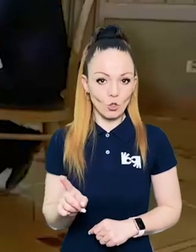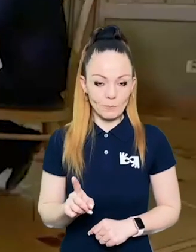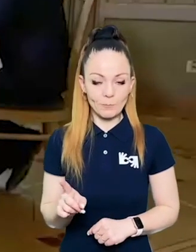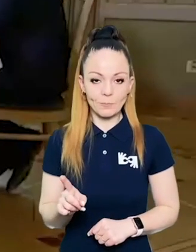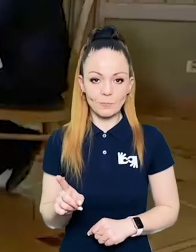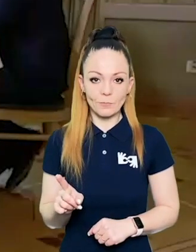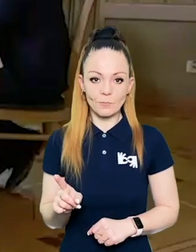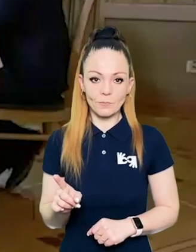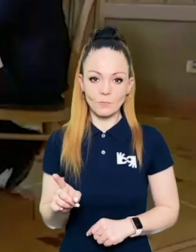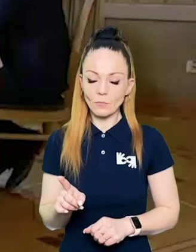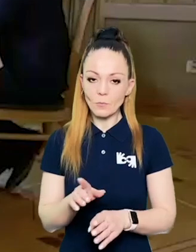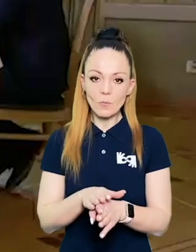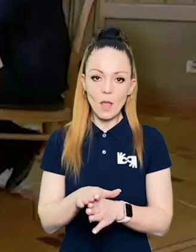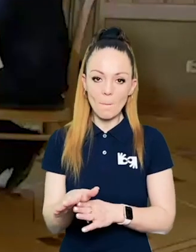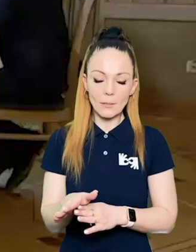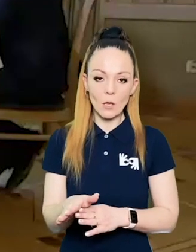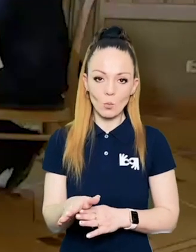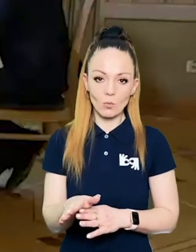що